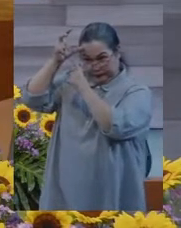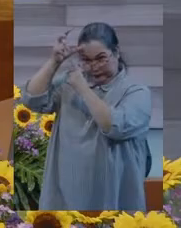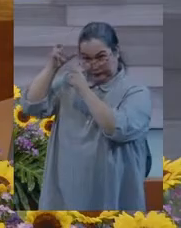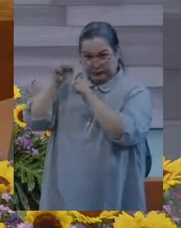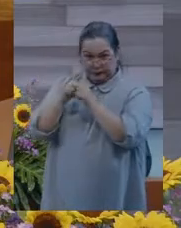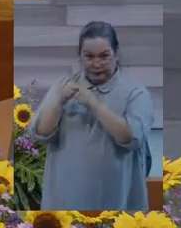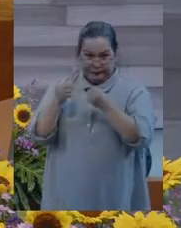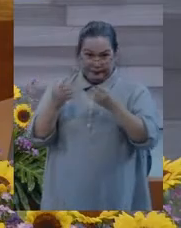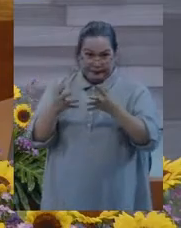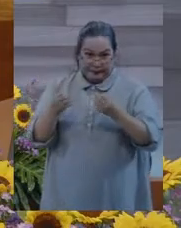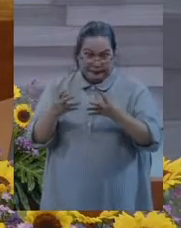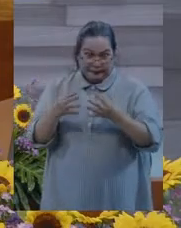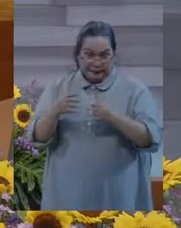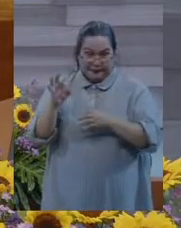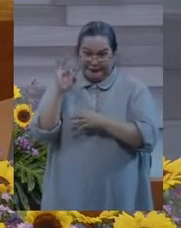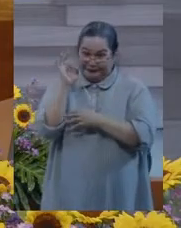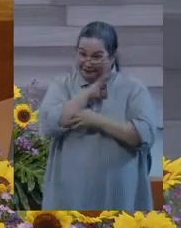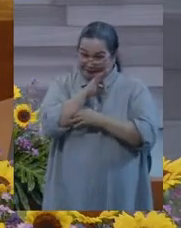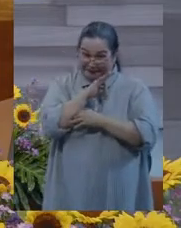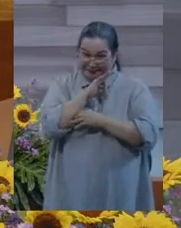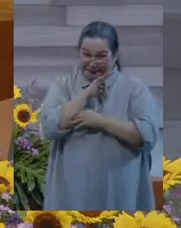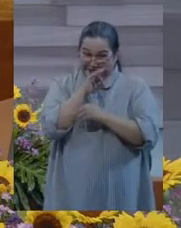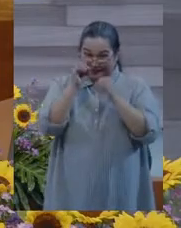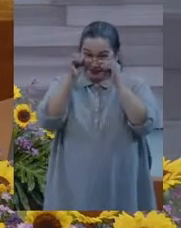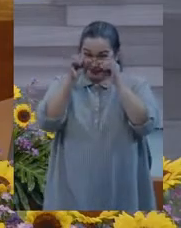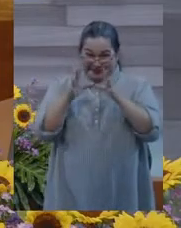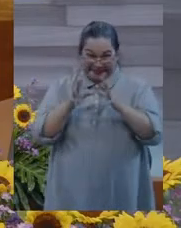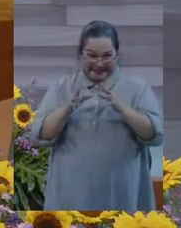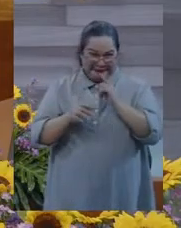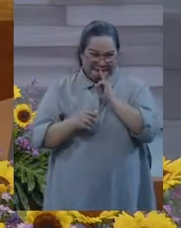Maraming mga false teacher, mga kapatid,